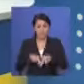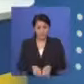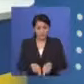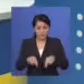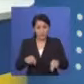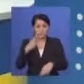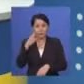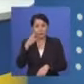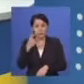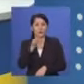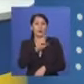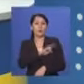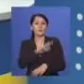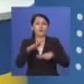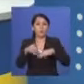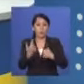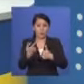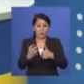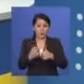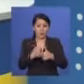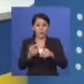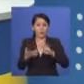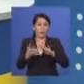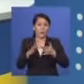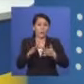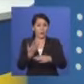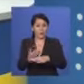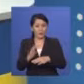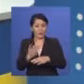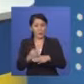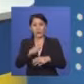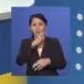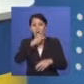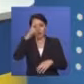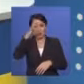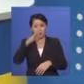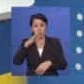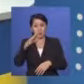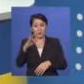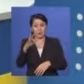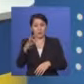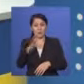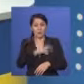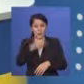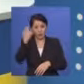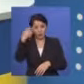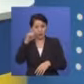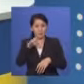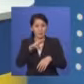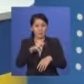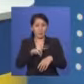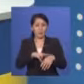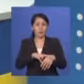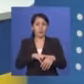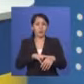Петропавлда ер адам жұмыс берушінің атын жамылып, онлайн несие алу үшін солтүстік қазақстандықтардың жеке деректерін білген. Полицейлер